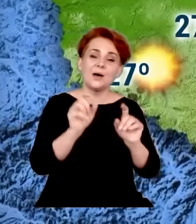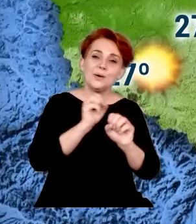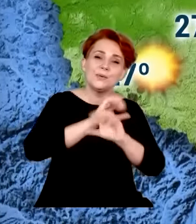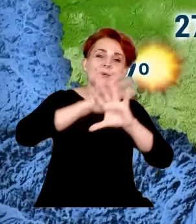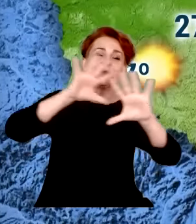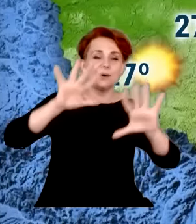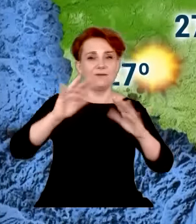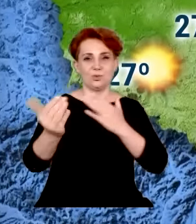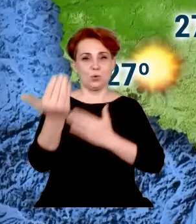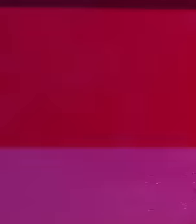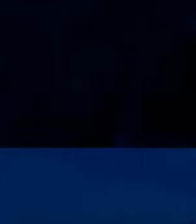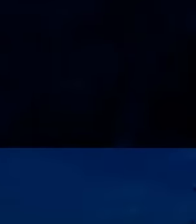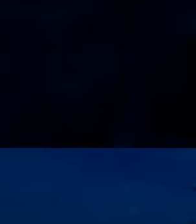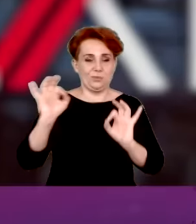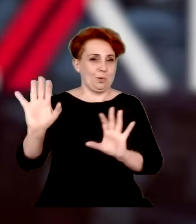No, dobre i to.